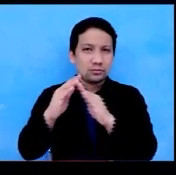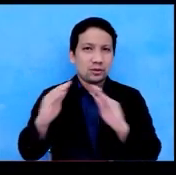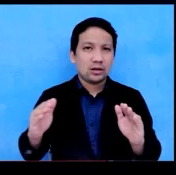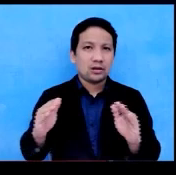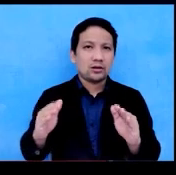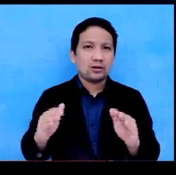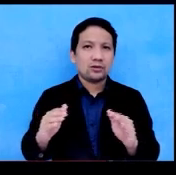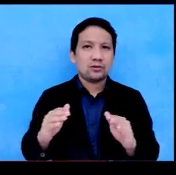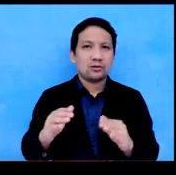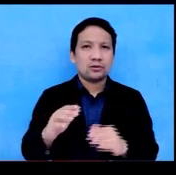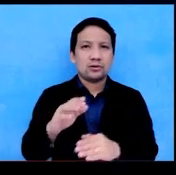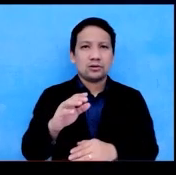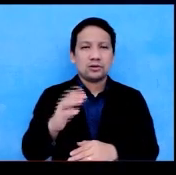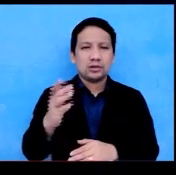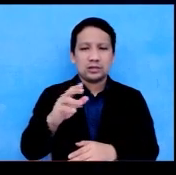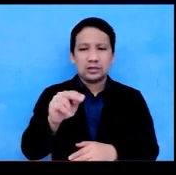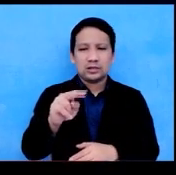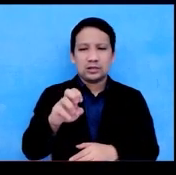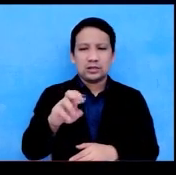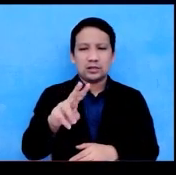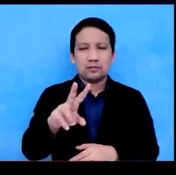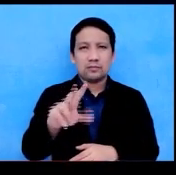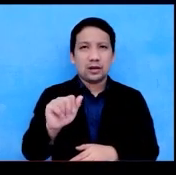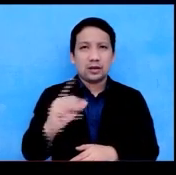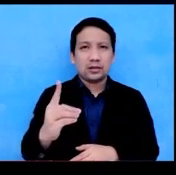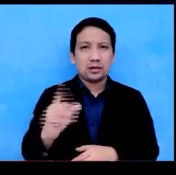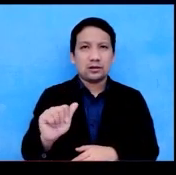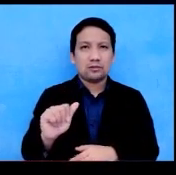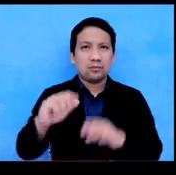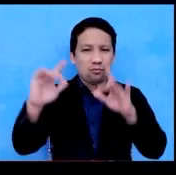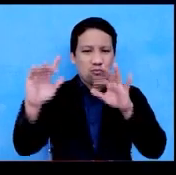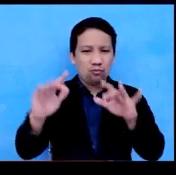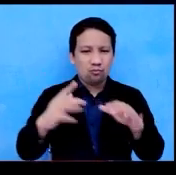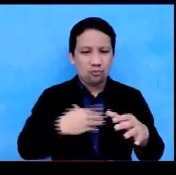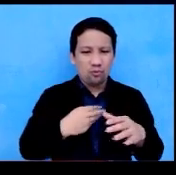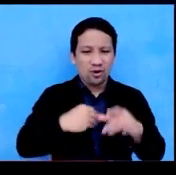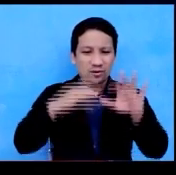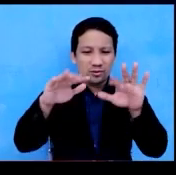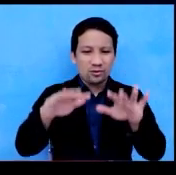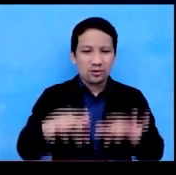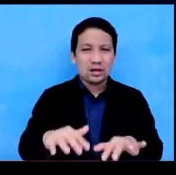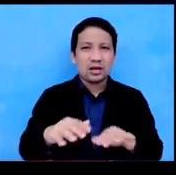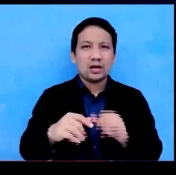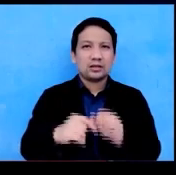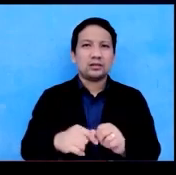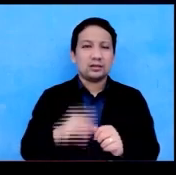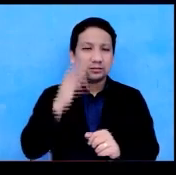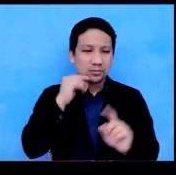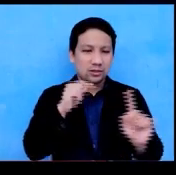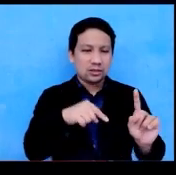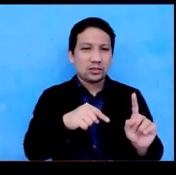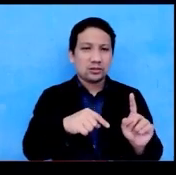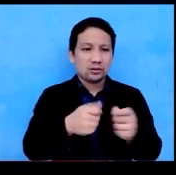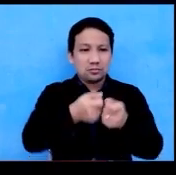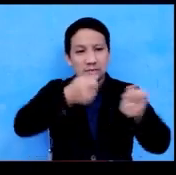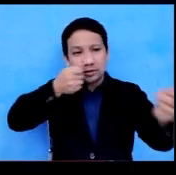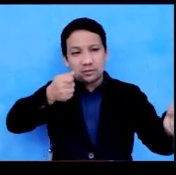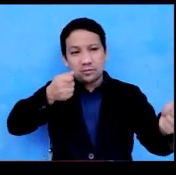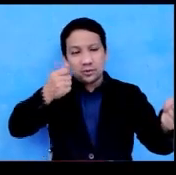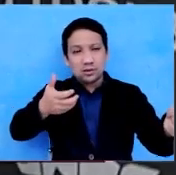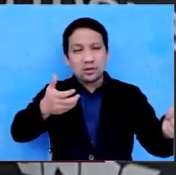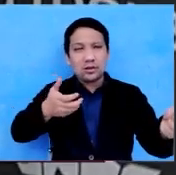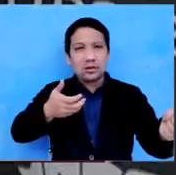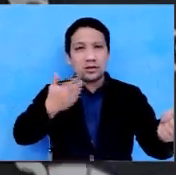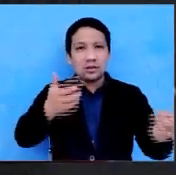Washoe County sa Nevada kung saan matindi po yung snowfall. Si Renner ay gumanap sa character na Hawkeye ng